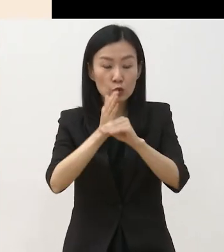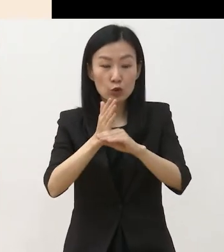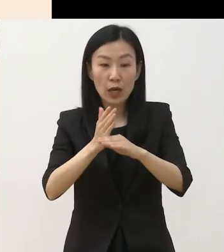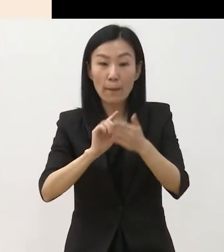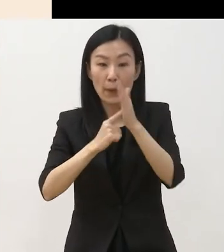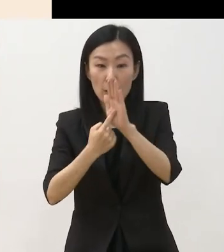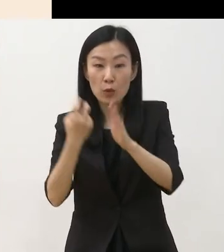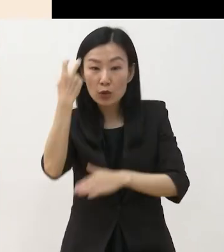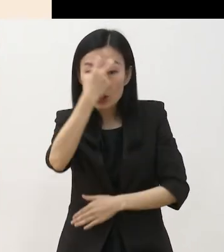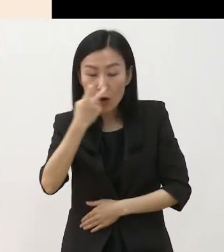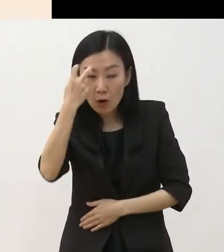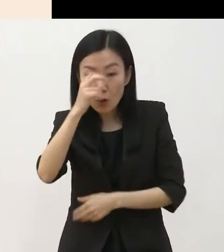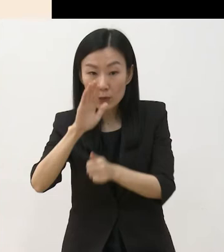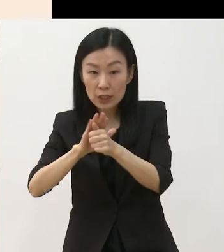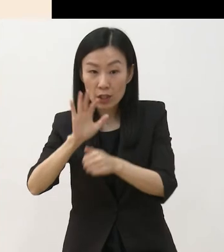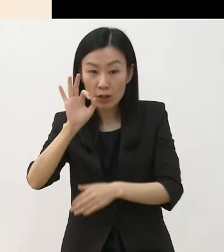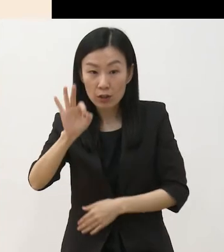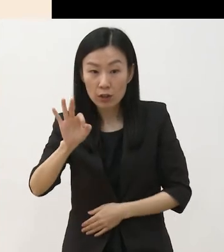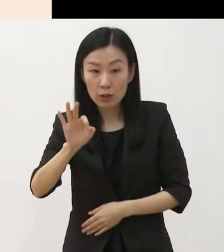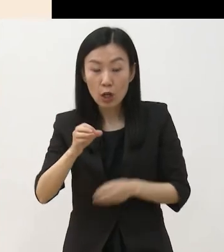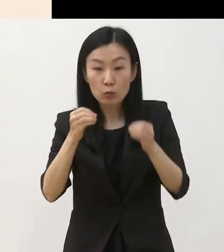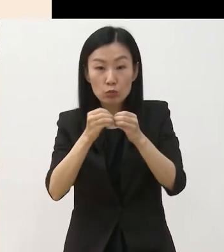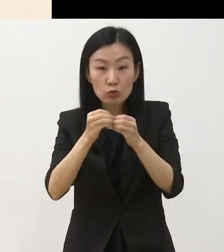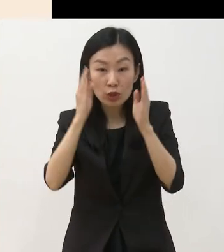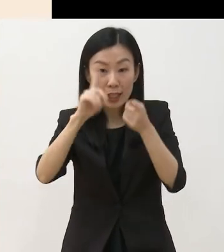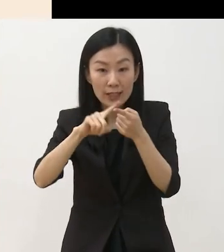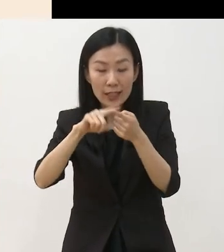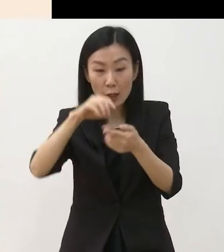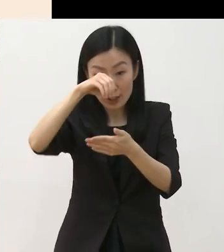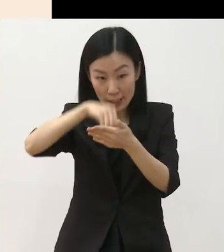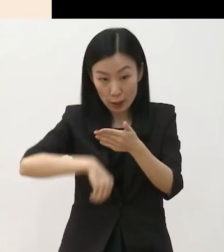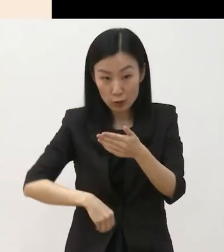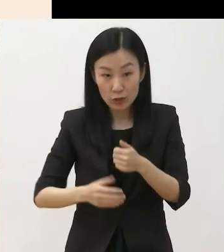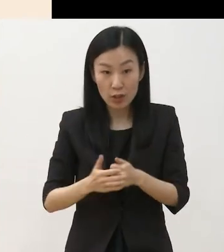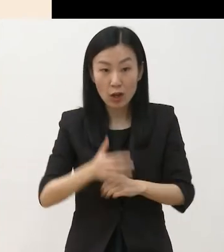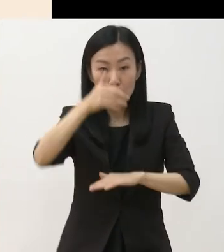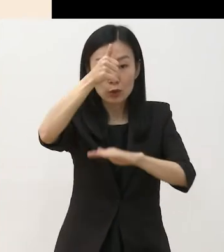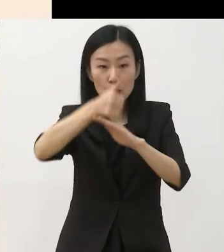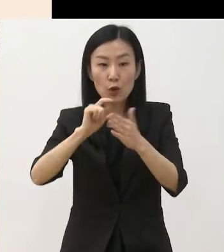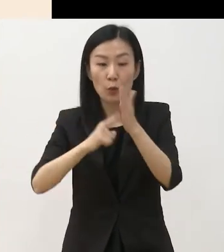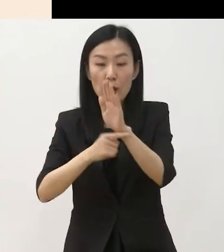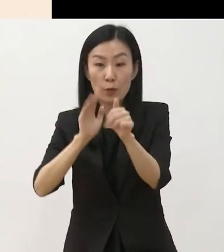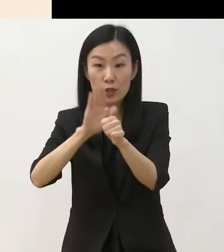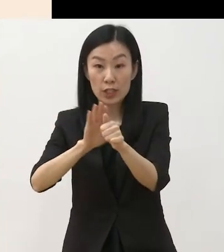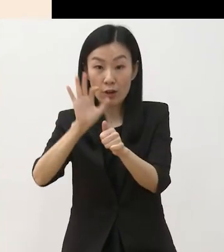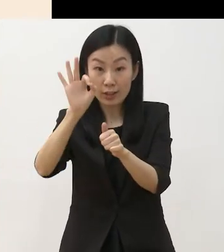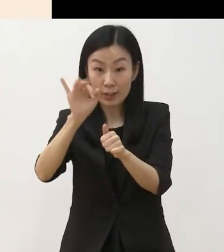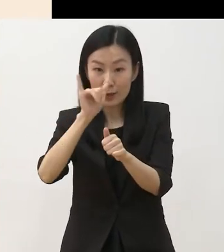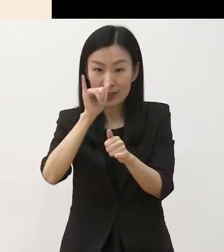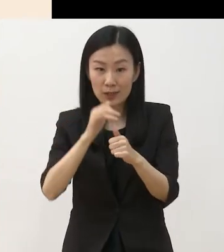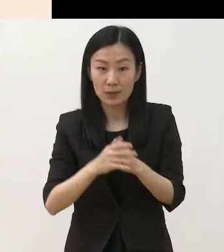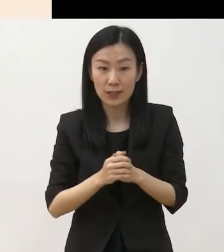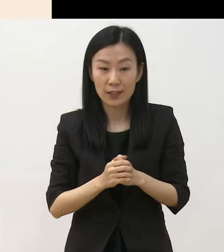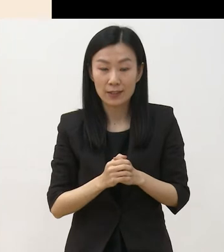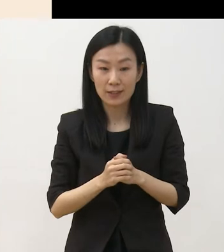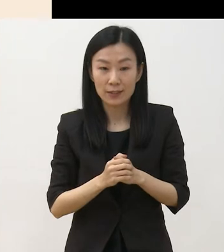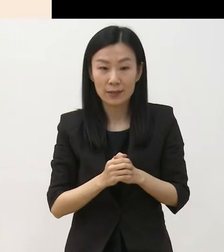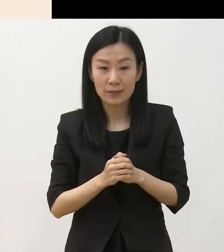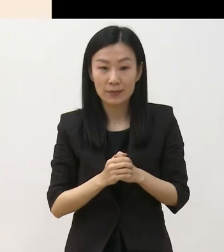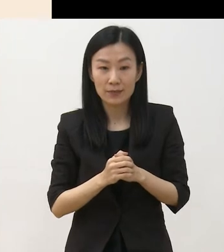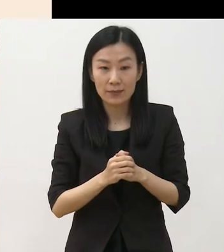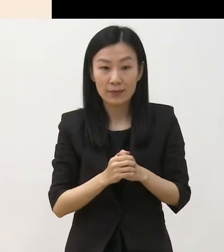점검 지원금, 문학 분야는 제외이고요. 그다음에 최종 발표 지원금이 있습니다. 당연히 이때는 조사